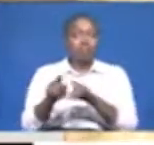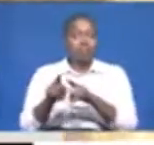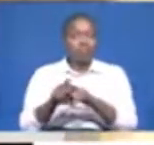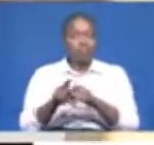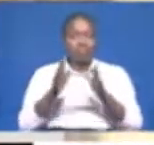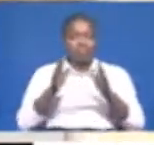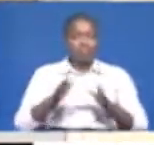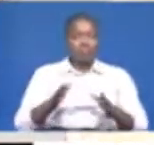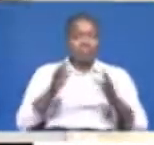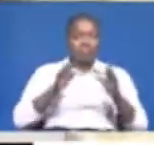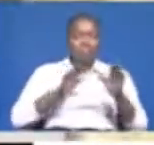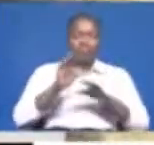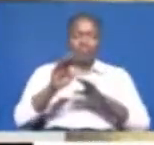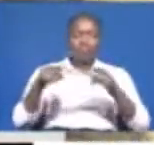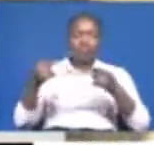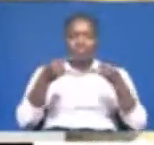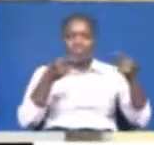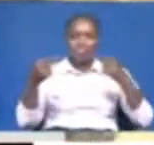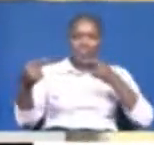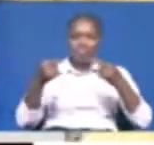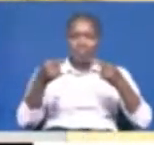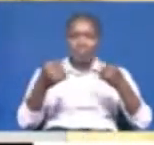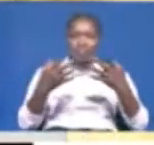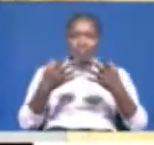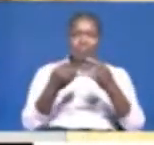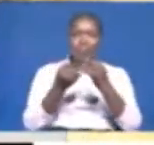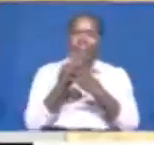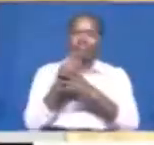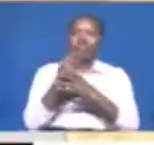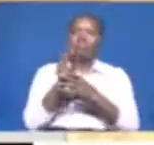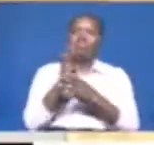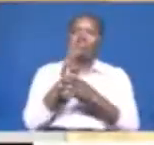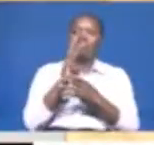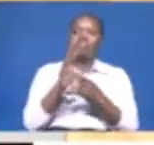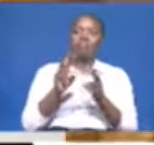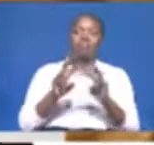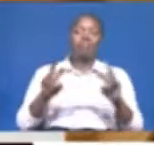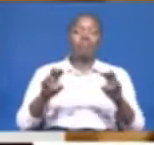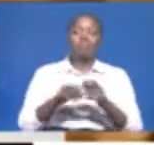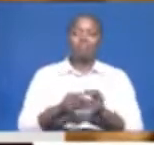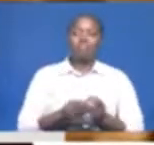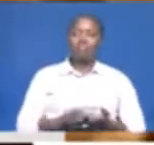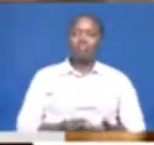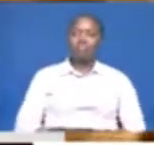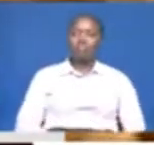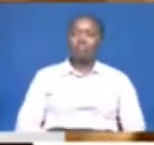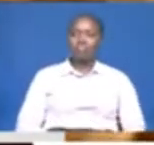wildlife conflict due to the scramble of pasture and water. Zainab Said, Lunchtime News.